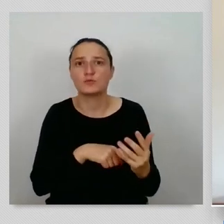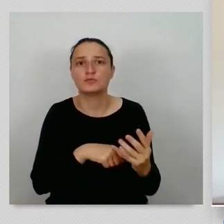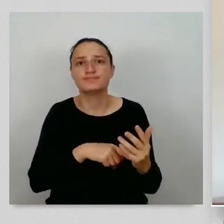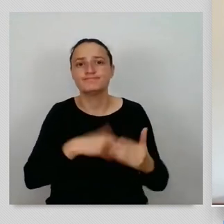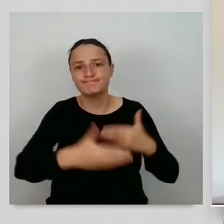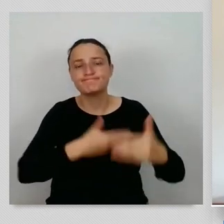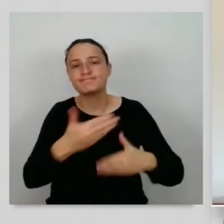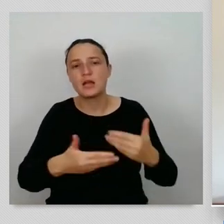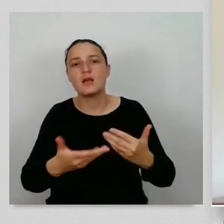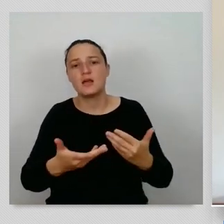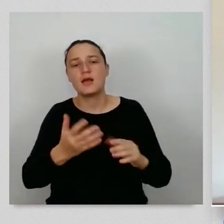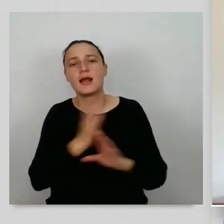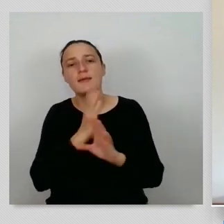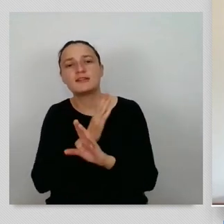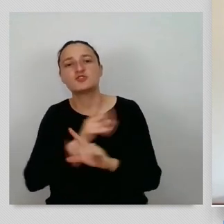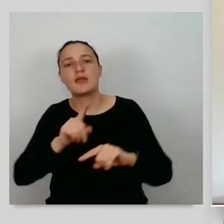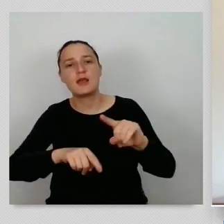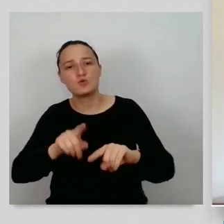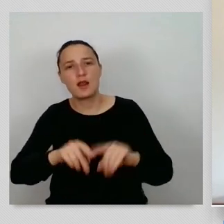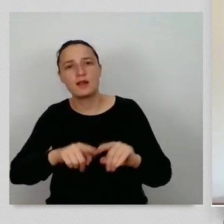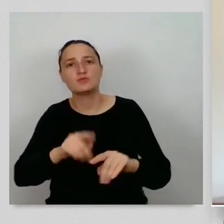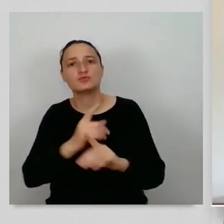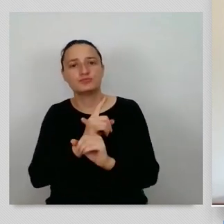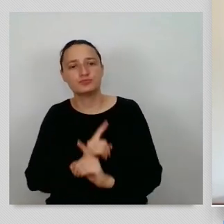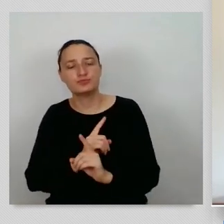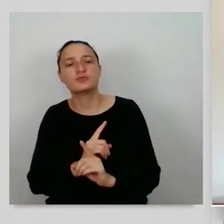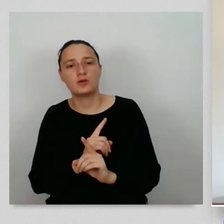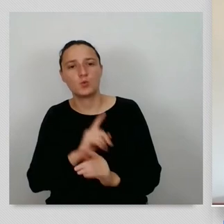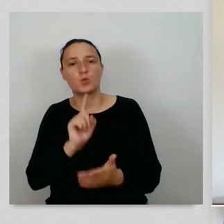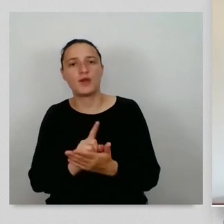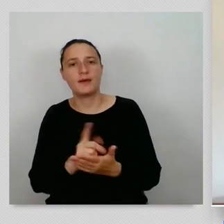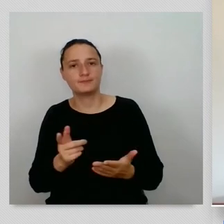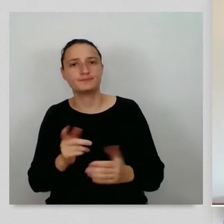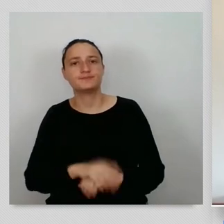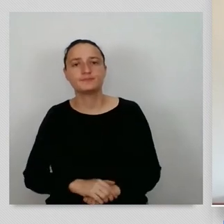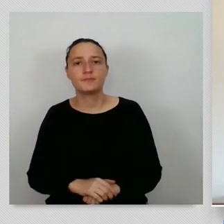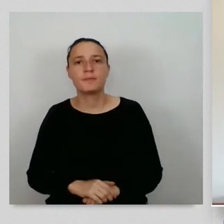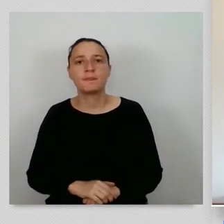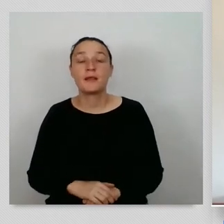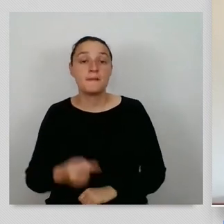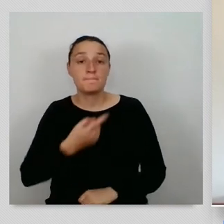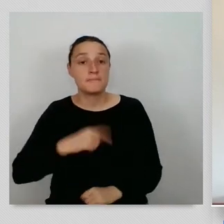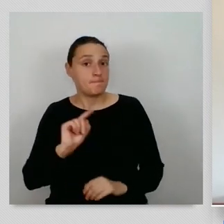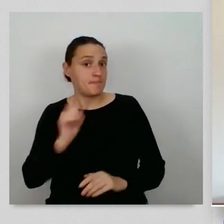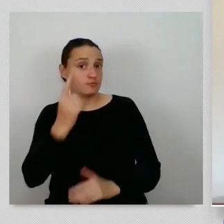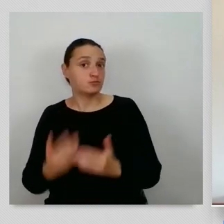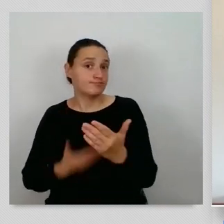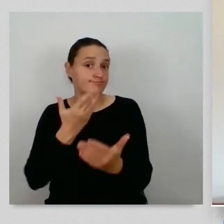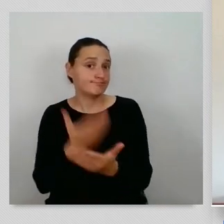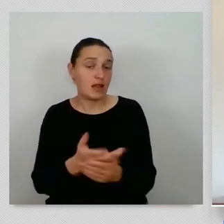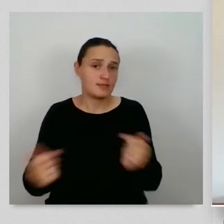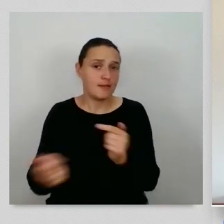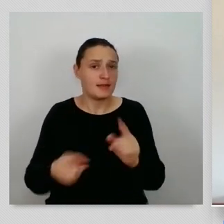neutralności klimatycznej. I tutaj jako pierwsi zaproponowaliśmy, aby jednak podjąć tę debatę, aby